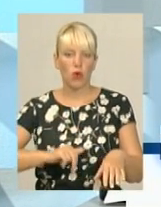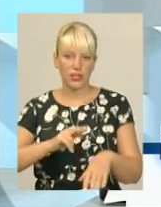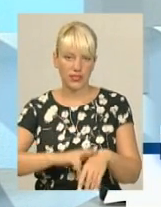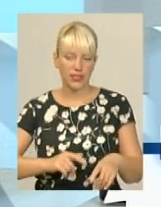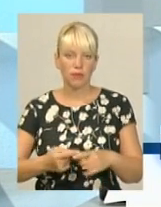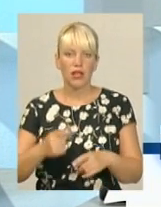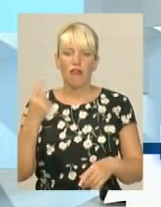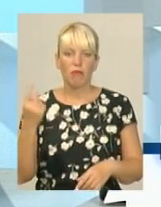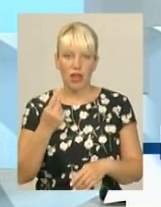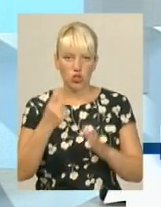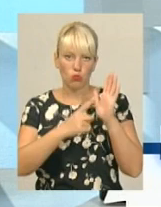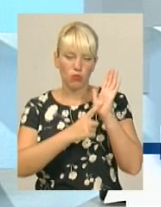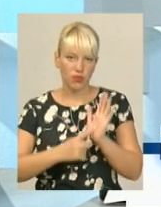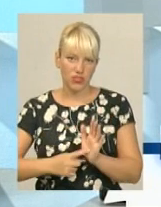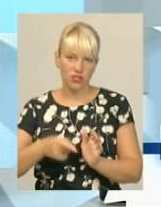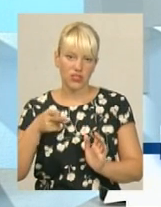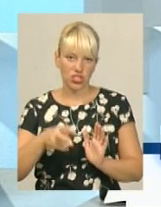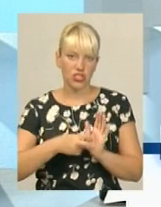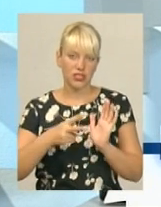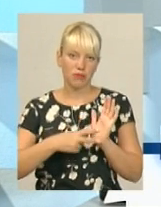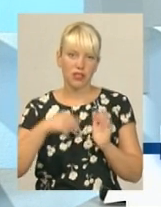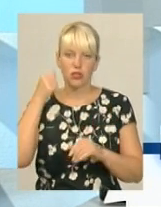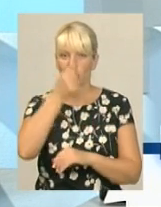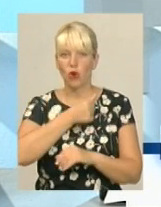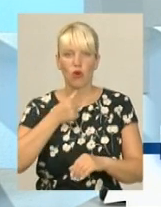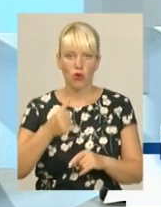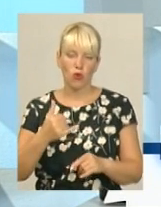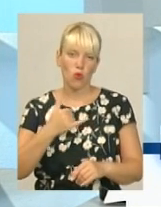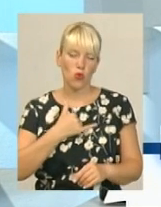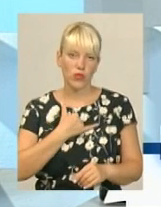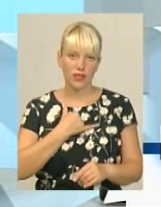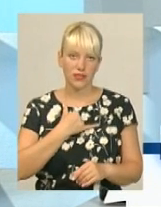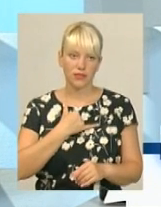В першому півріччі 2017 року в нас